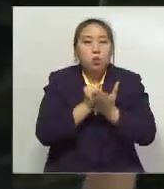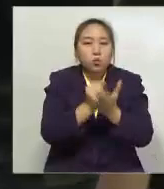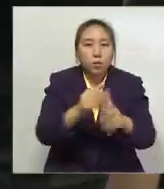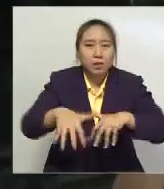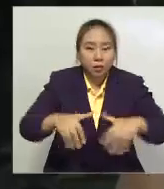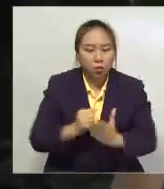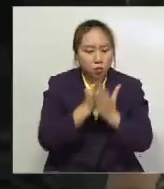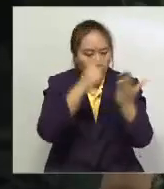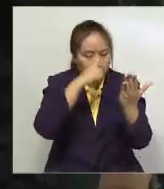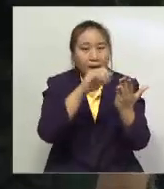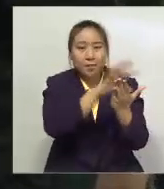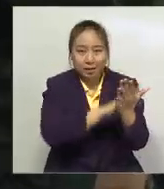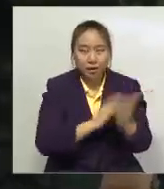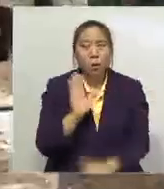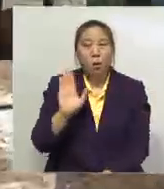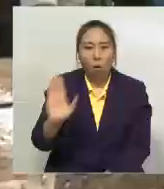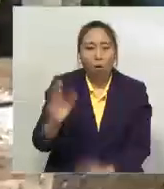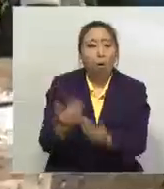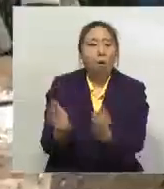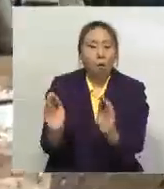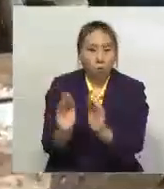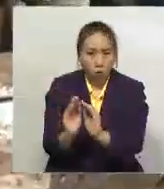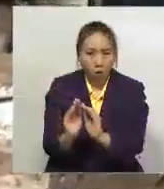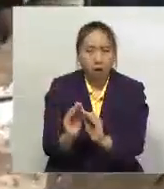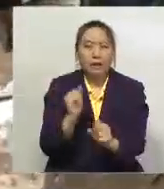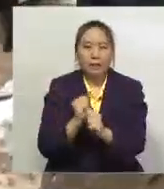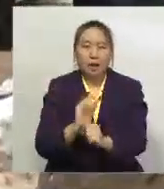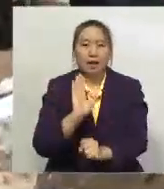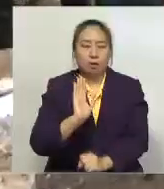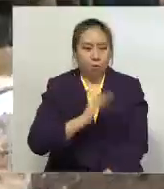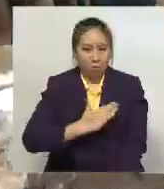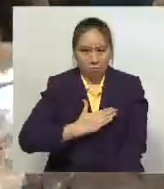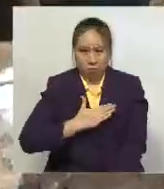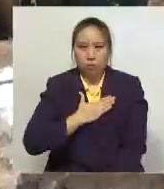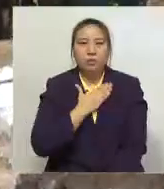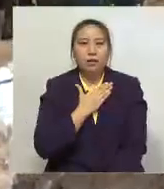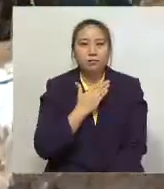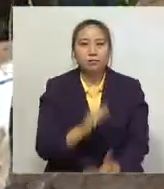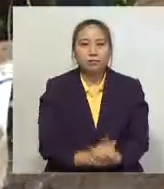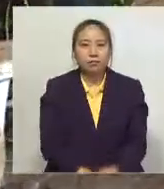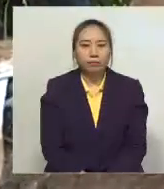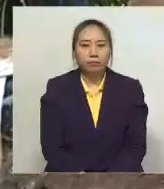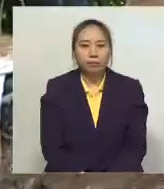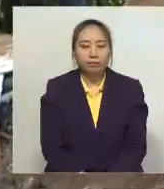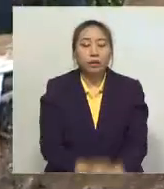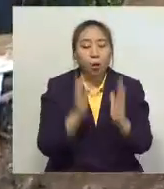นและประเทศจึงขอให้ครอบครัวจงภูมิใจในหน้าที่และความเสียสละของกำลังพลทุกคน